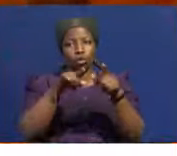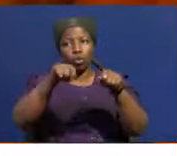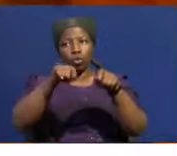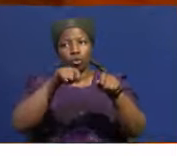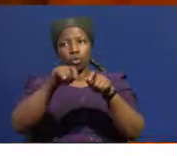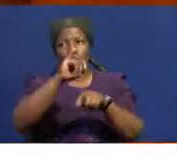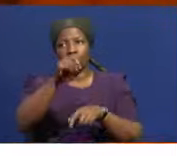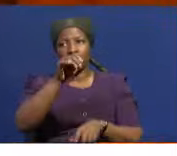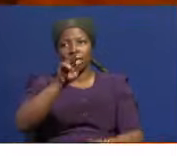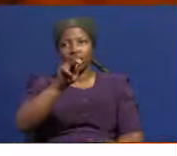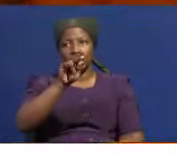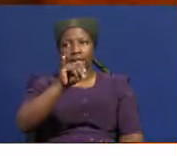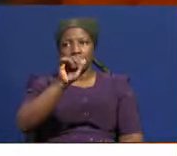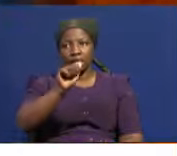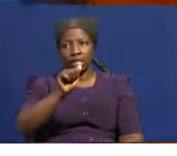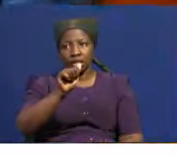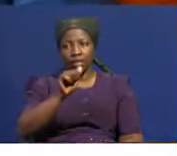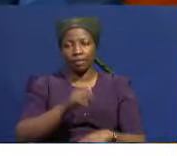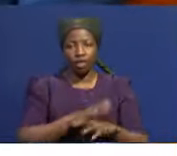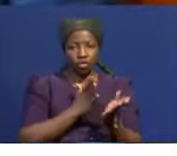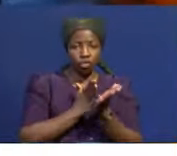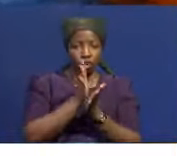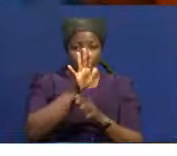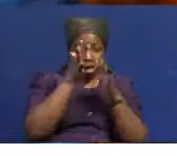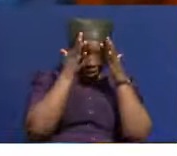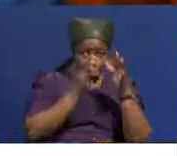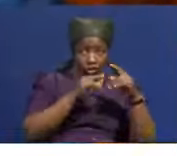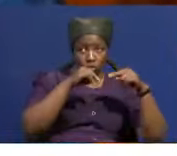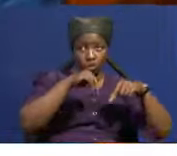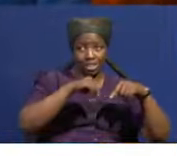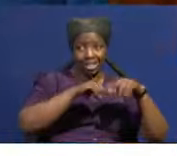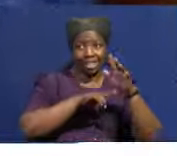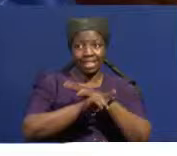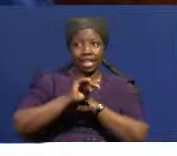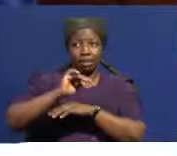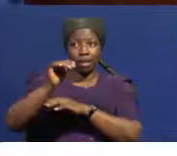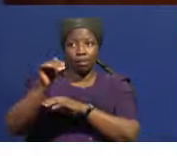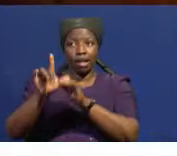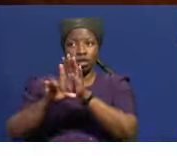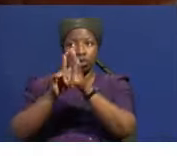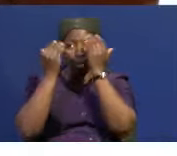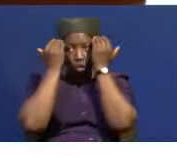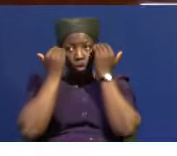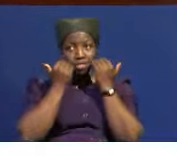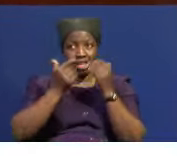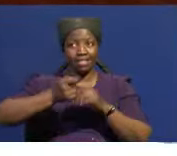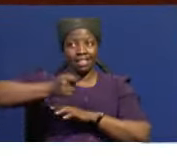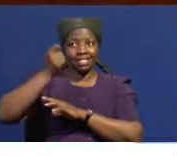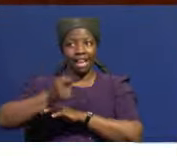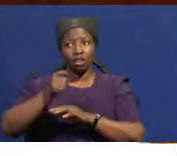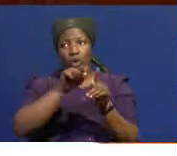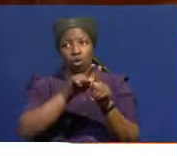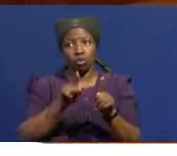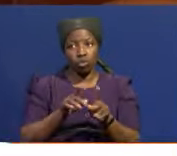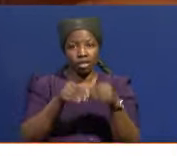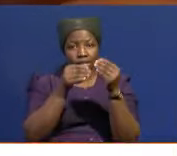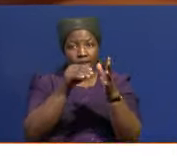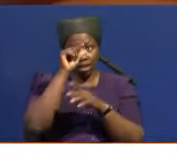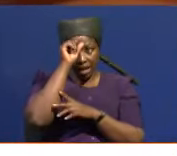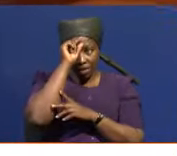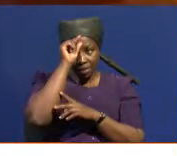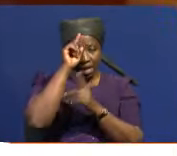wa kimataifa wa Jomo Kenyatta. Kupitia uamuzi wake hii leo katika mahakama ya Milimani, jaji huyo pia aliipa serikali